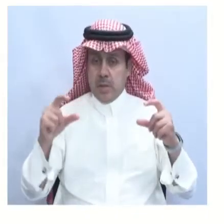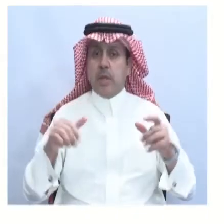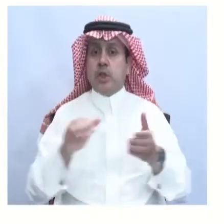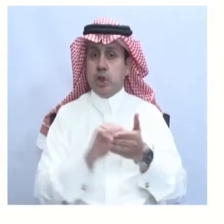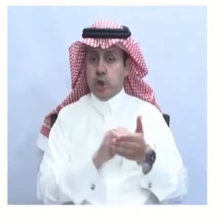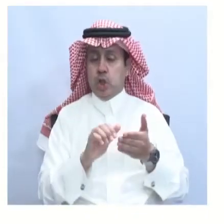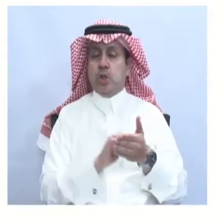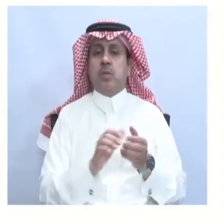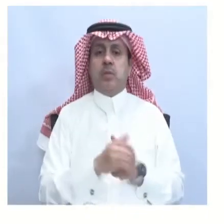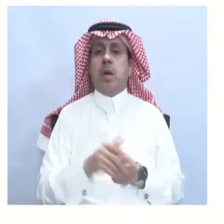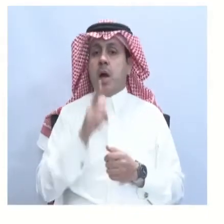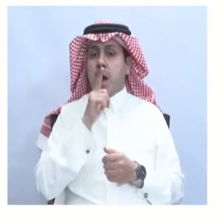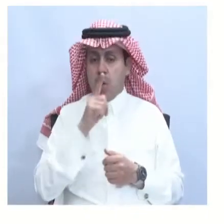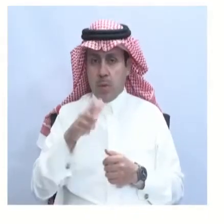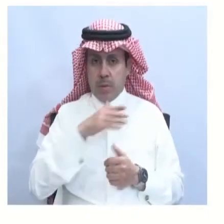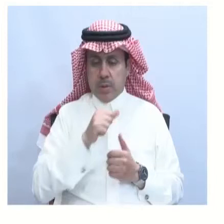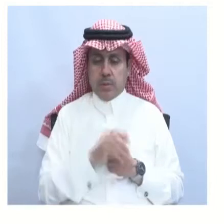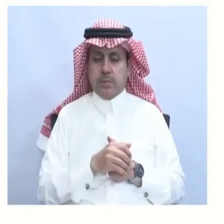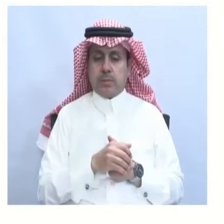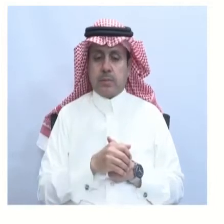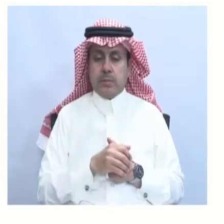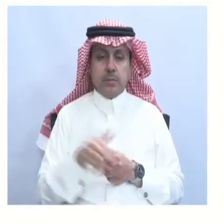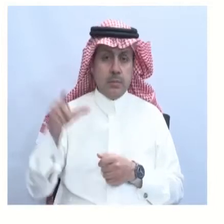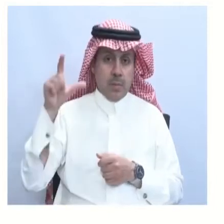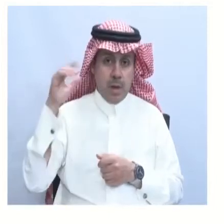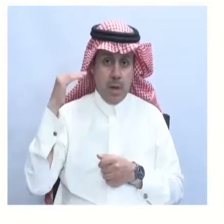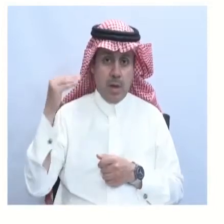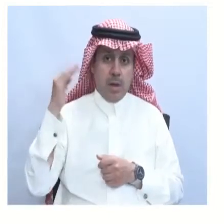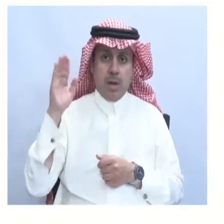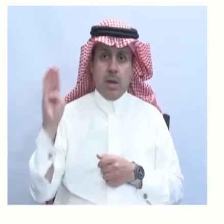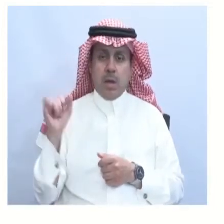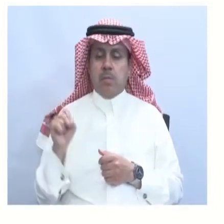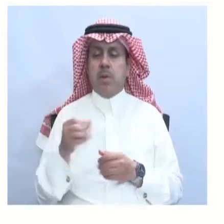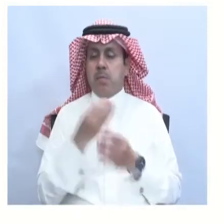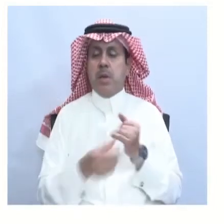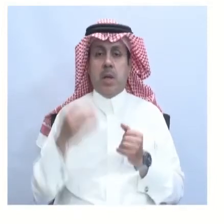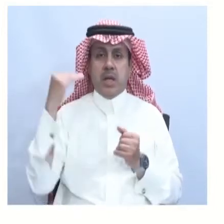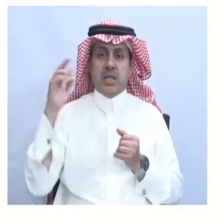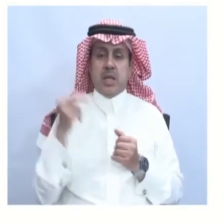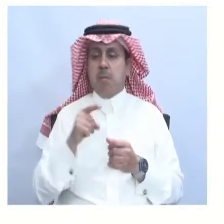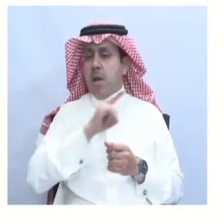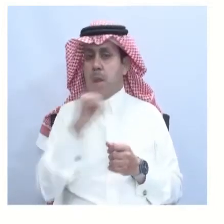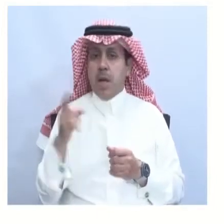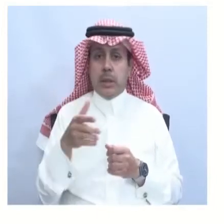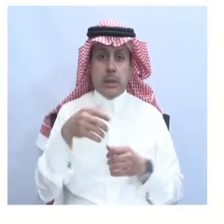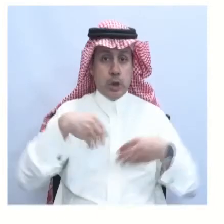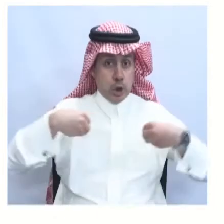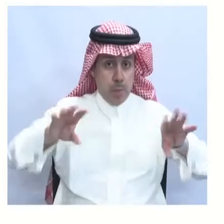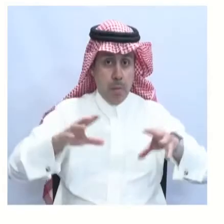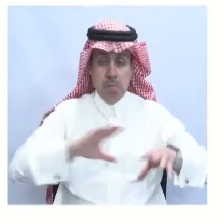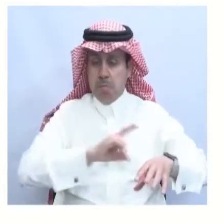الشرط قوله صلى الله عليه وسلم لحكيم ابن حزام لا تبع ما ليس عندك